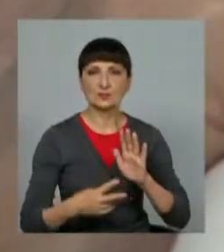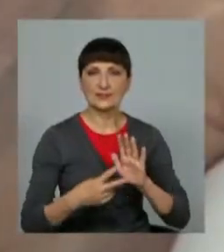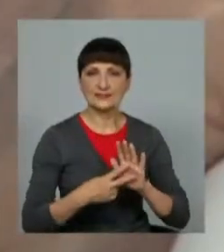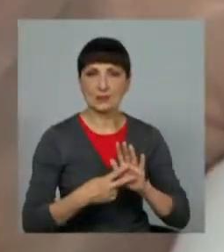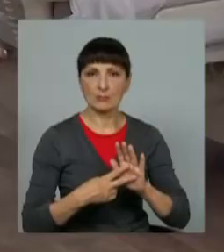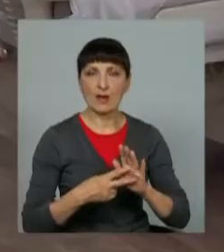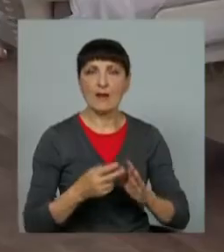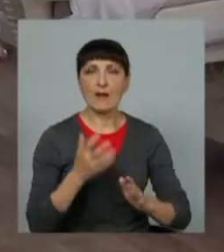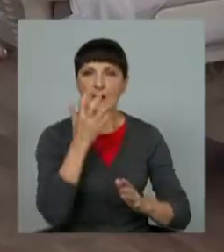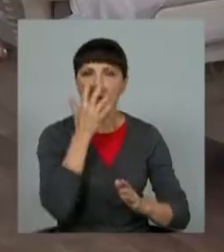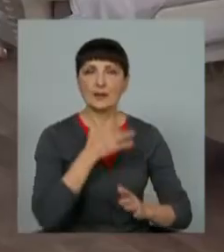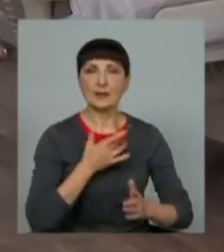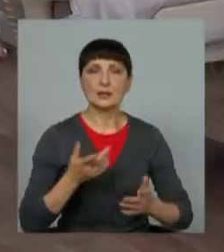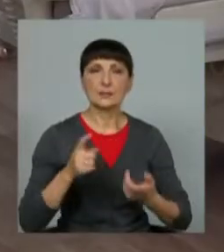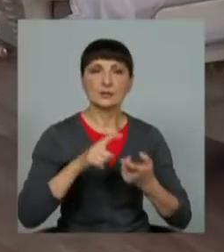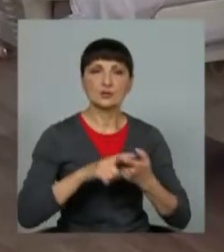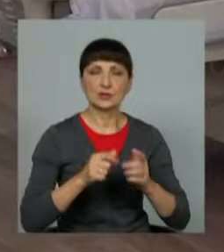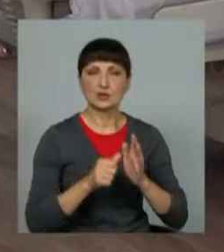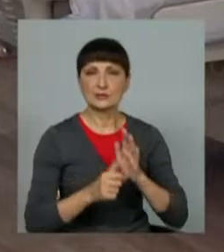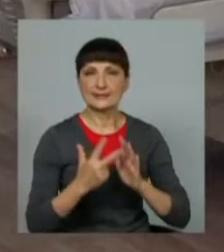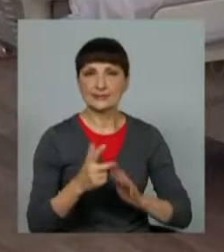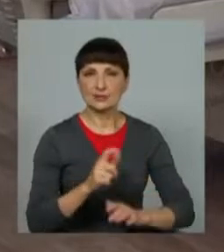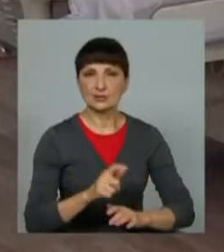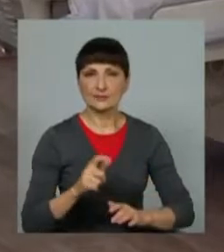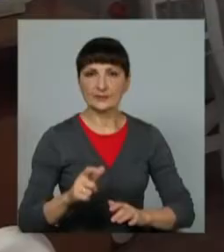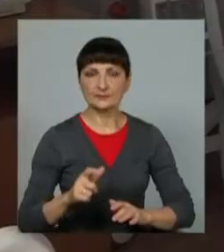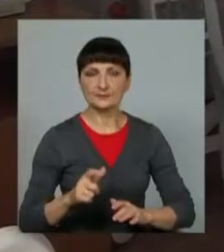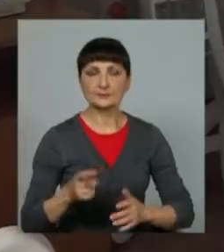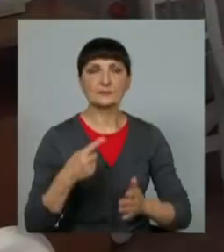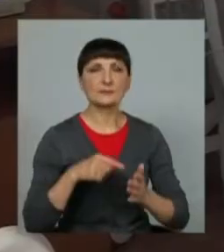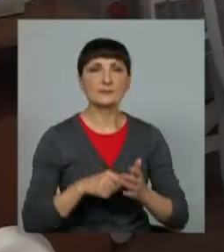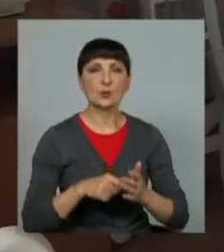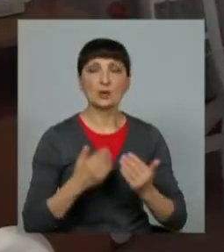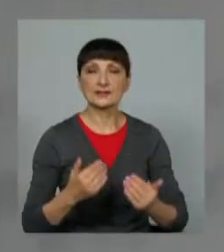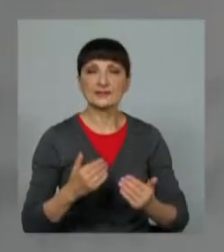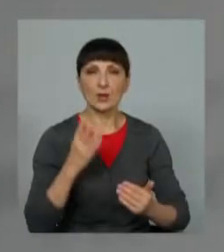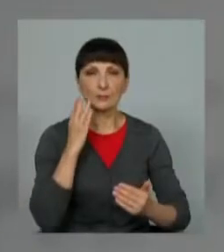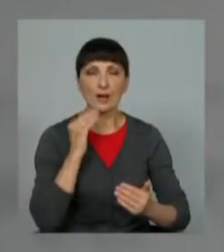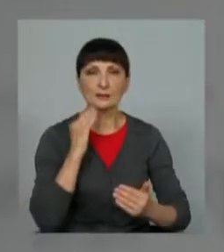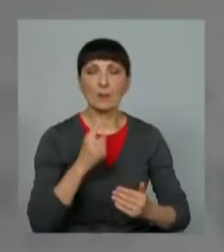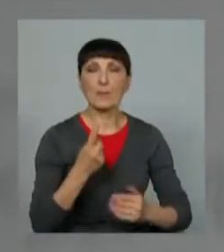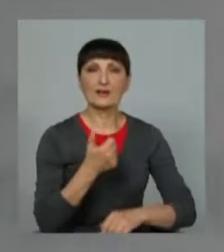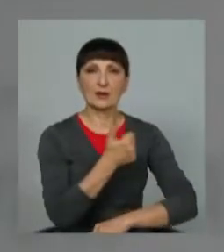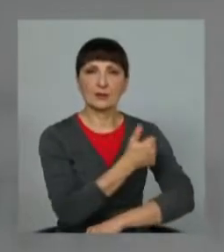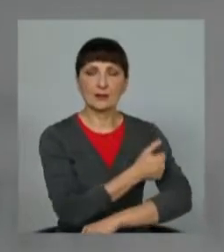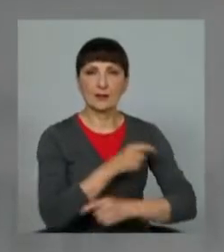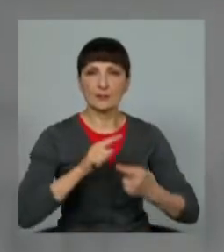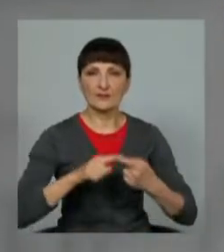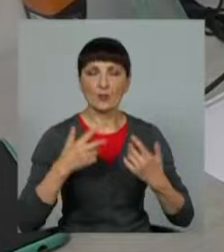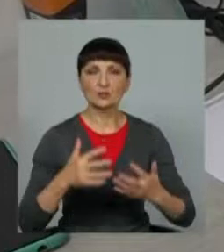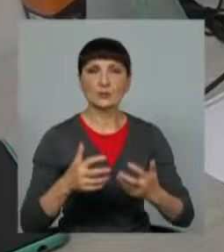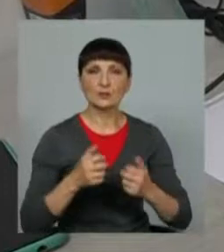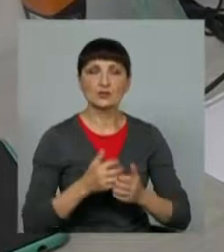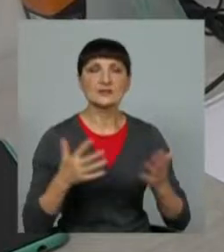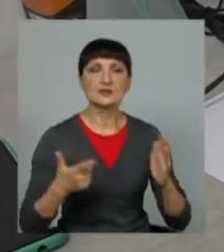больных. К аппаратам ИВЛ подключены 63 человека. В мегаполисе на сегодня первый компонент антиковидной вакцины